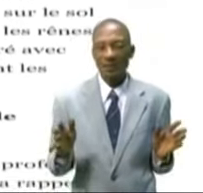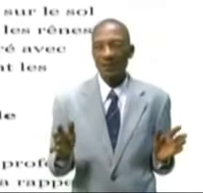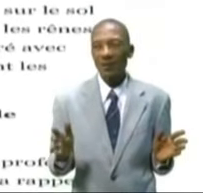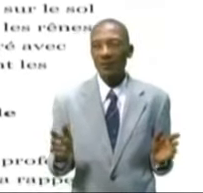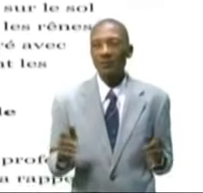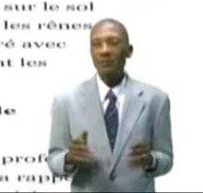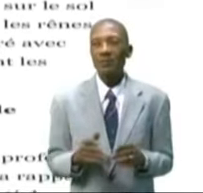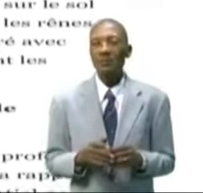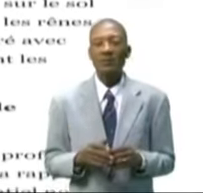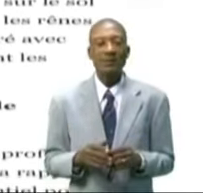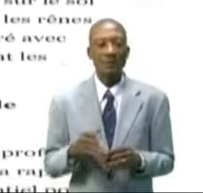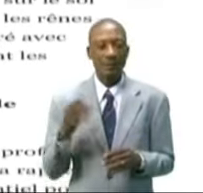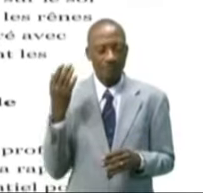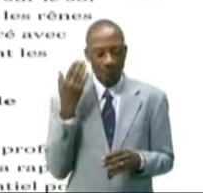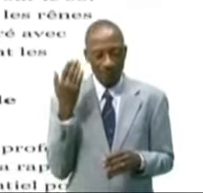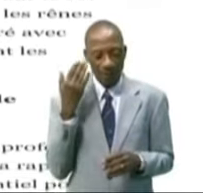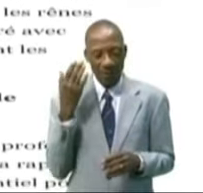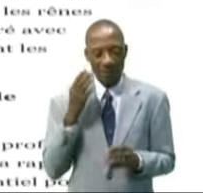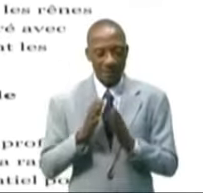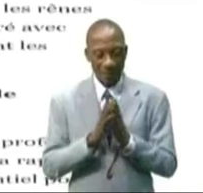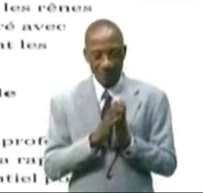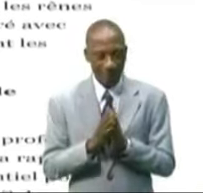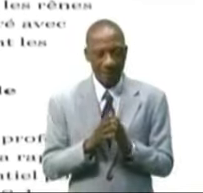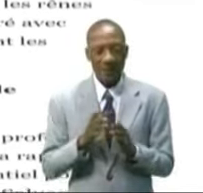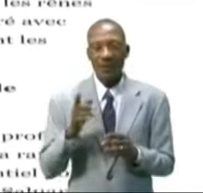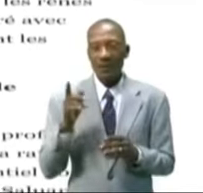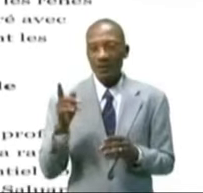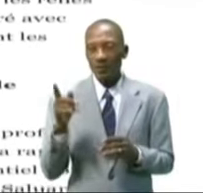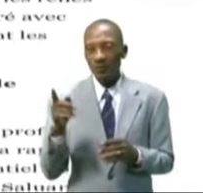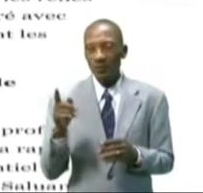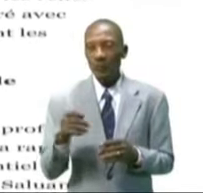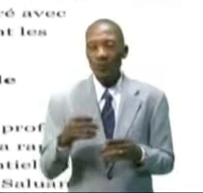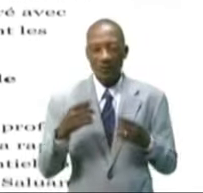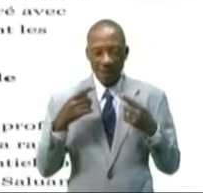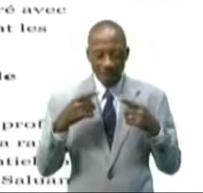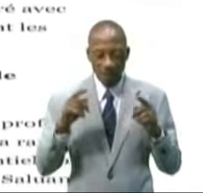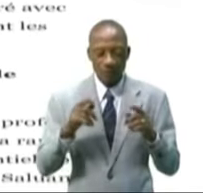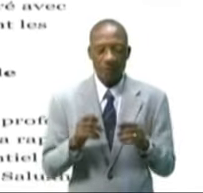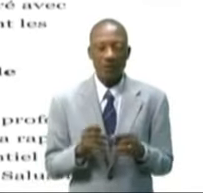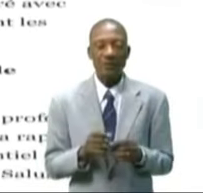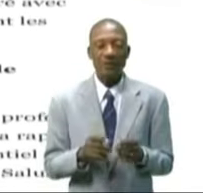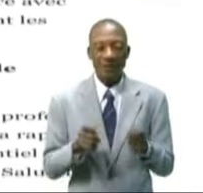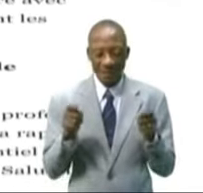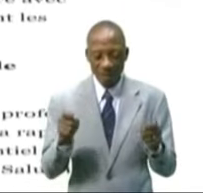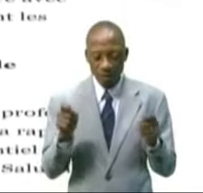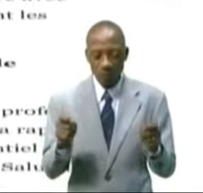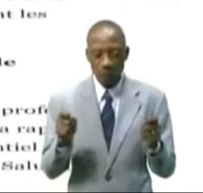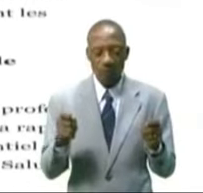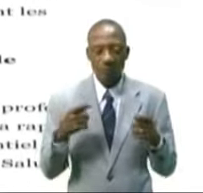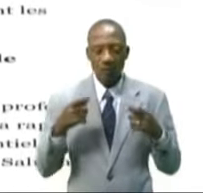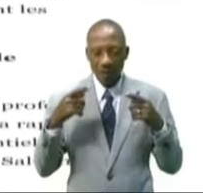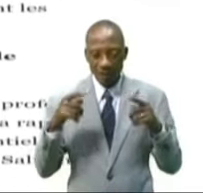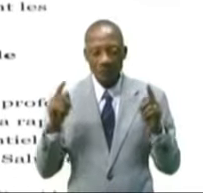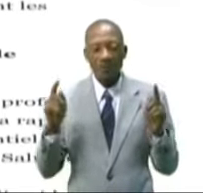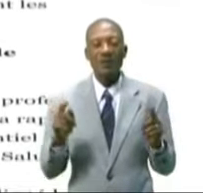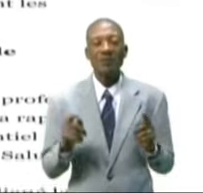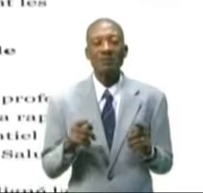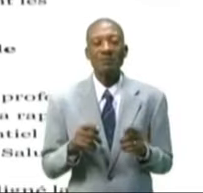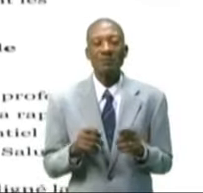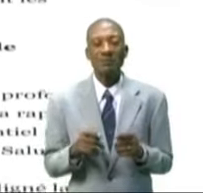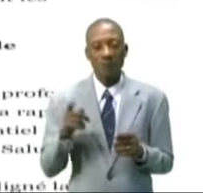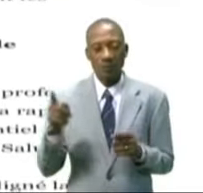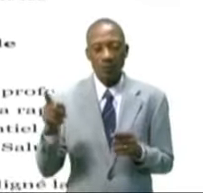discours poignant devant les députés de l'Union sacrée. En croire le confrère, l'élection de Caméré pourrait marquer un tournant